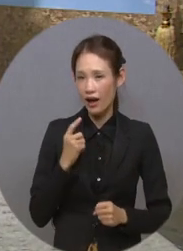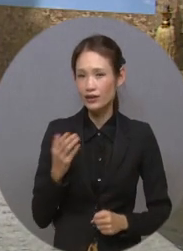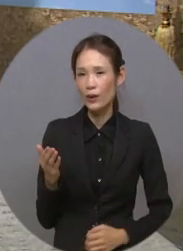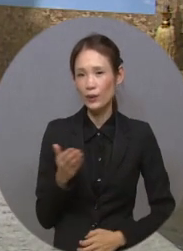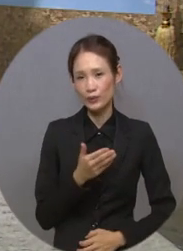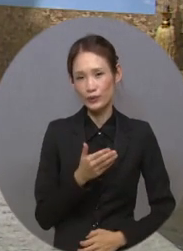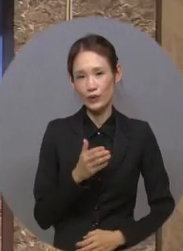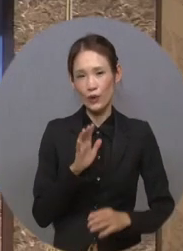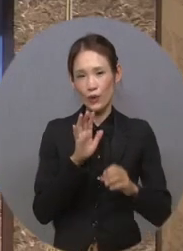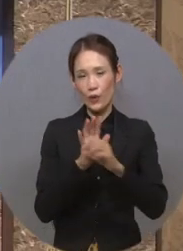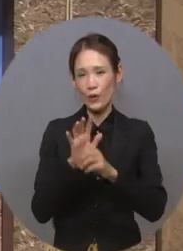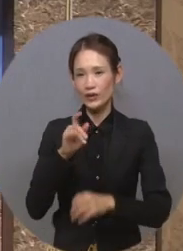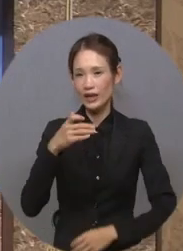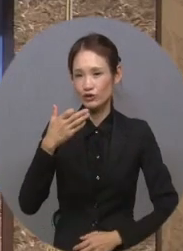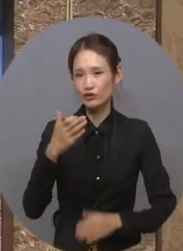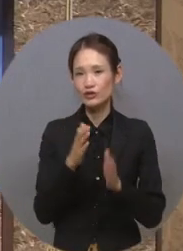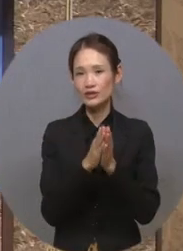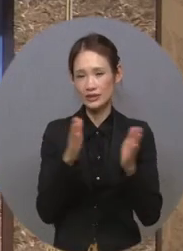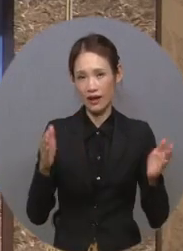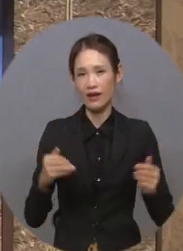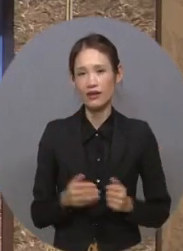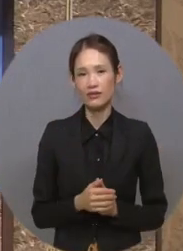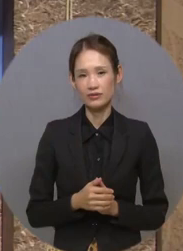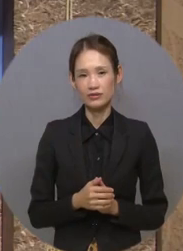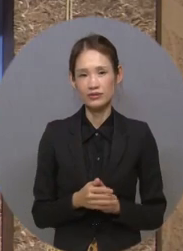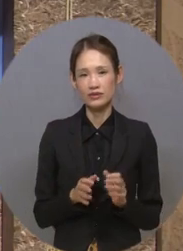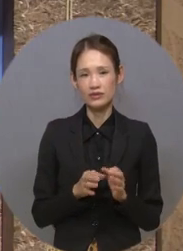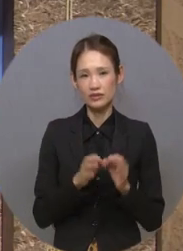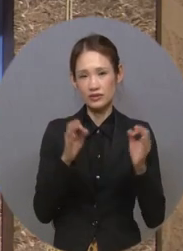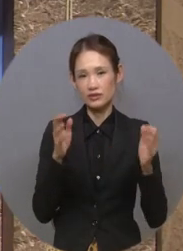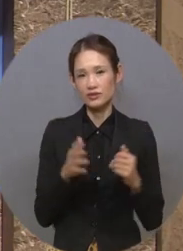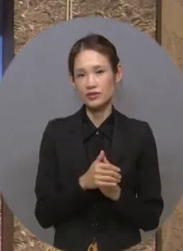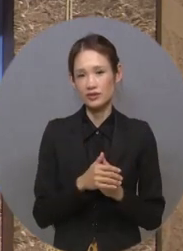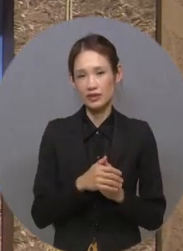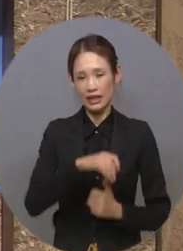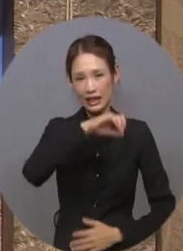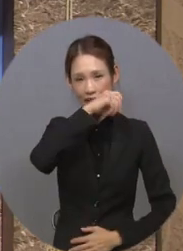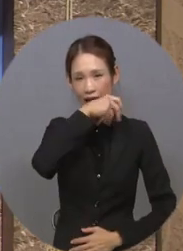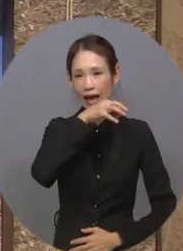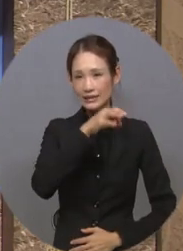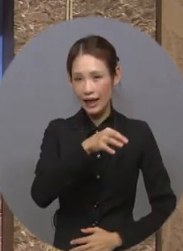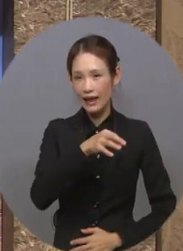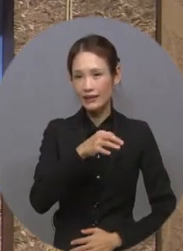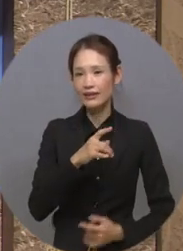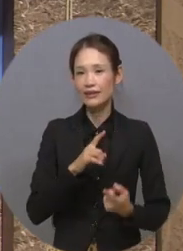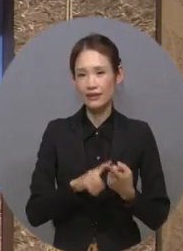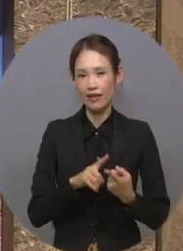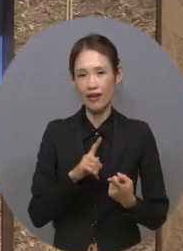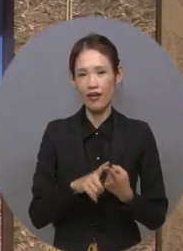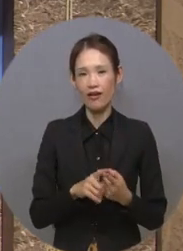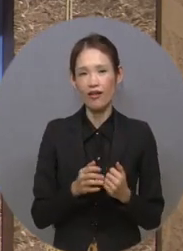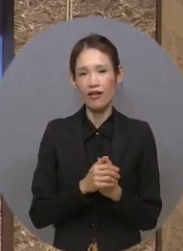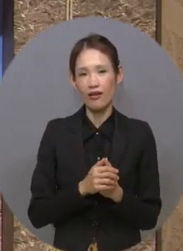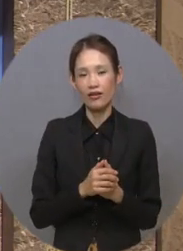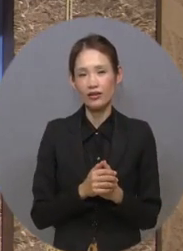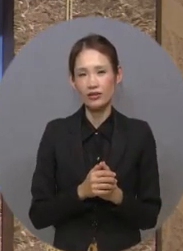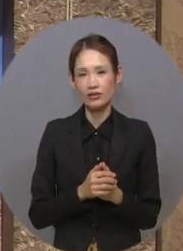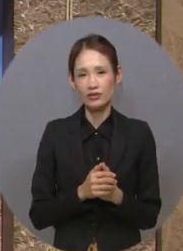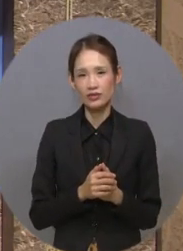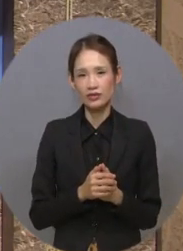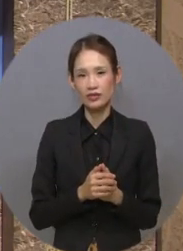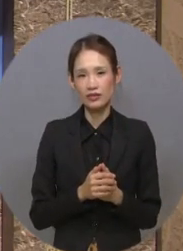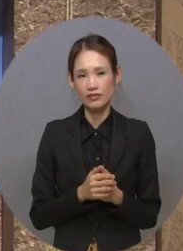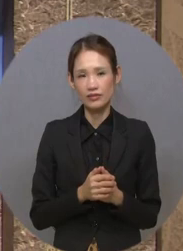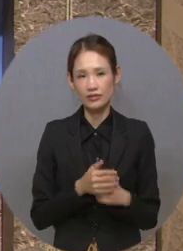작년부터 이제 코로나가 시작이 됐잖아요. 네. 그래서 이제 그동안에 예산이나 이런 것들도 보면은 타 용도에